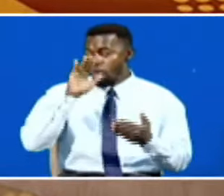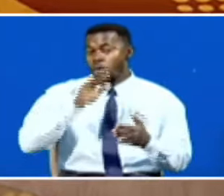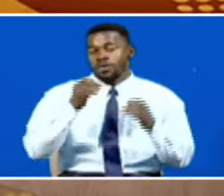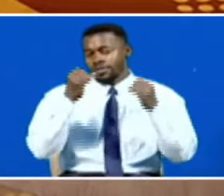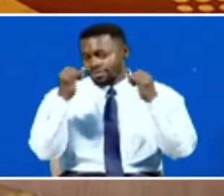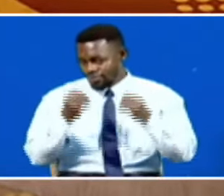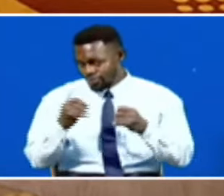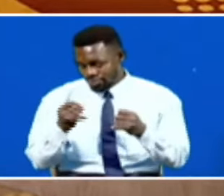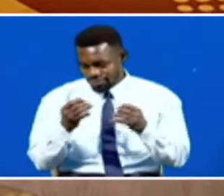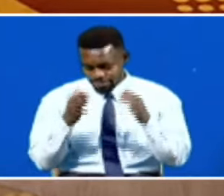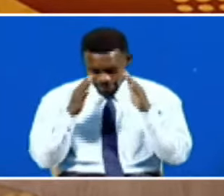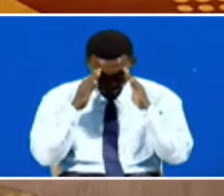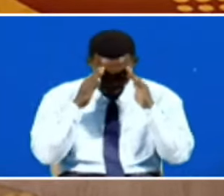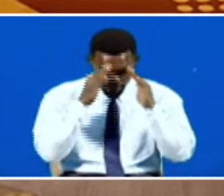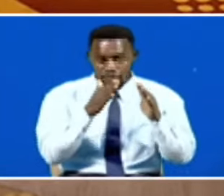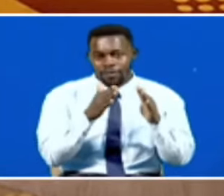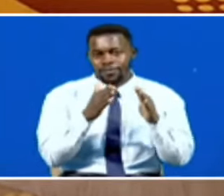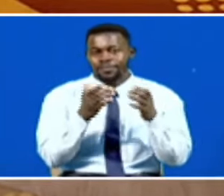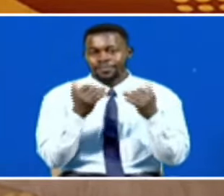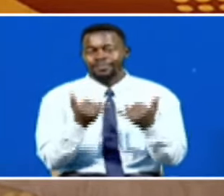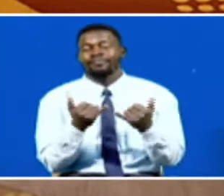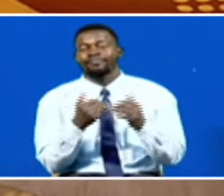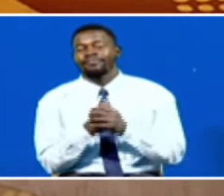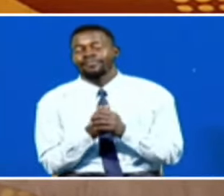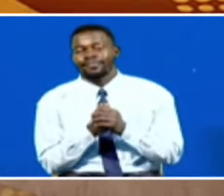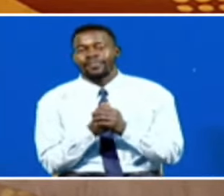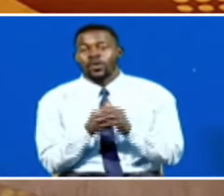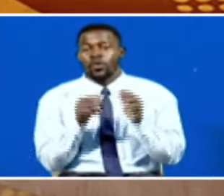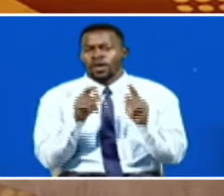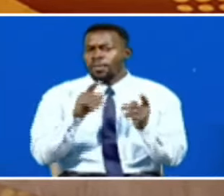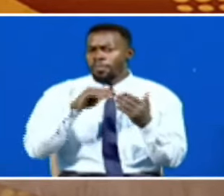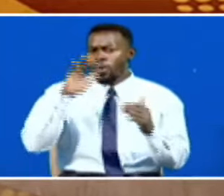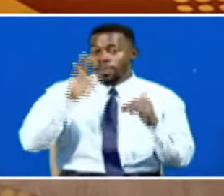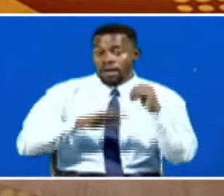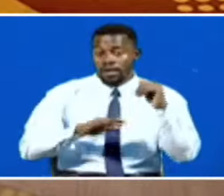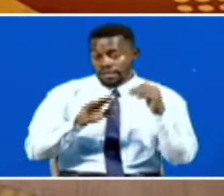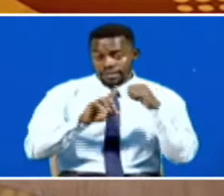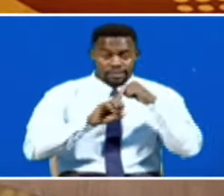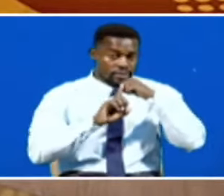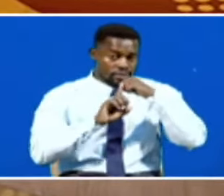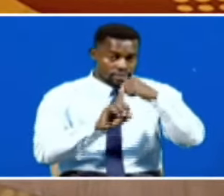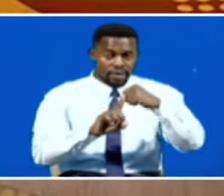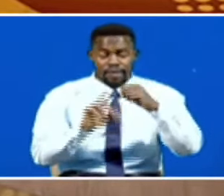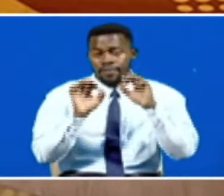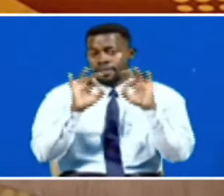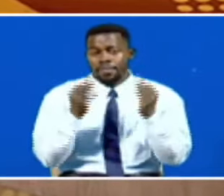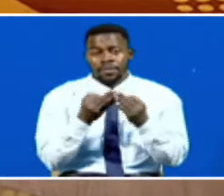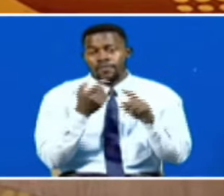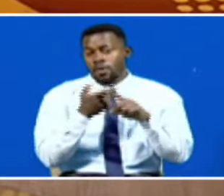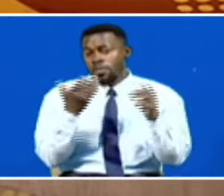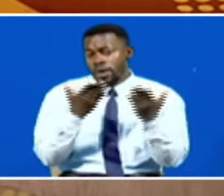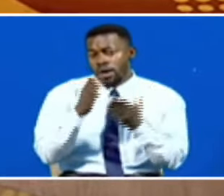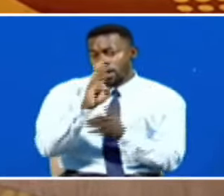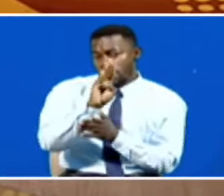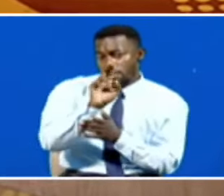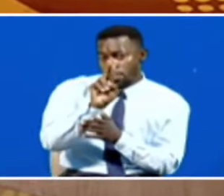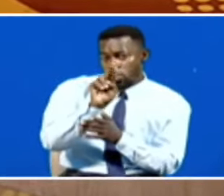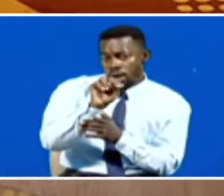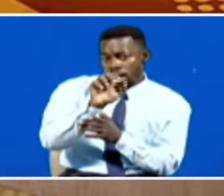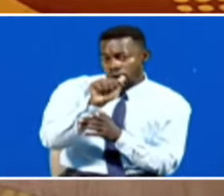Tuangazie taarifa za KTN leo awamu ya pili. Zaidi ya familia 600 kutoka eneo la Budalangi, kaunti